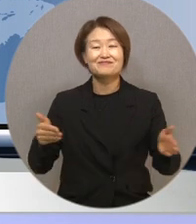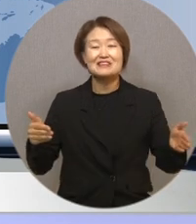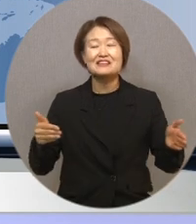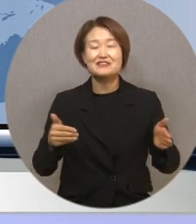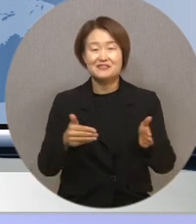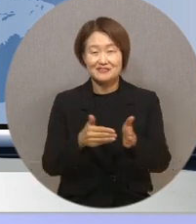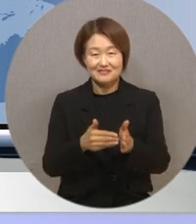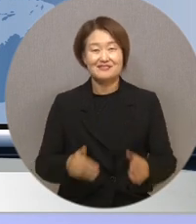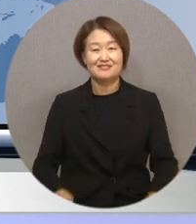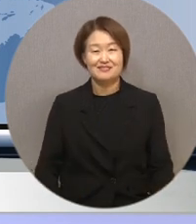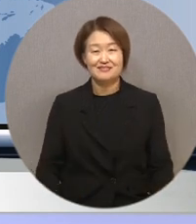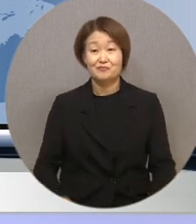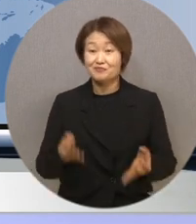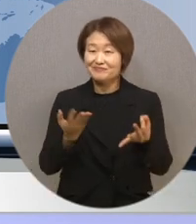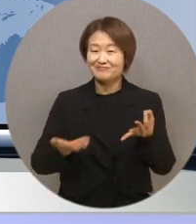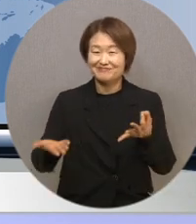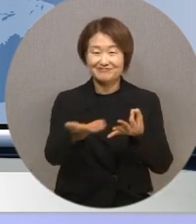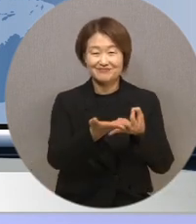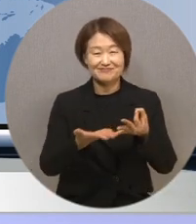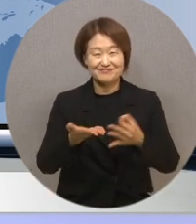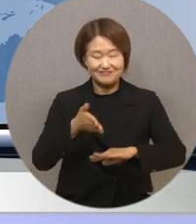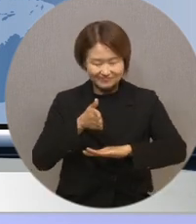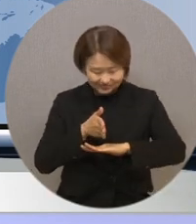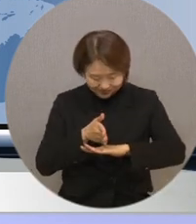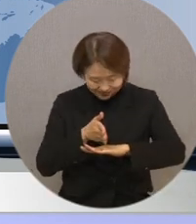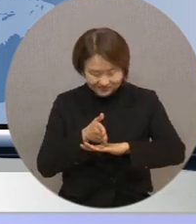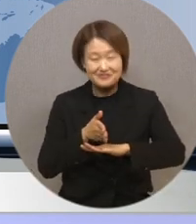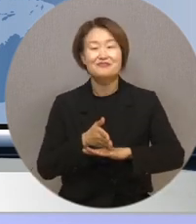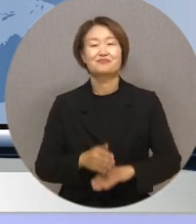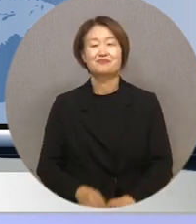24를 마칩니다 시청해 주신 여러분